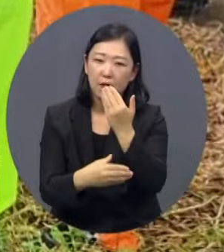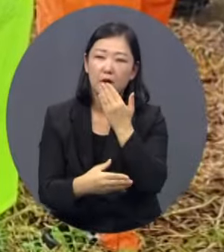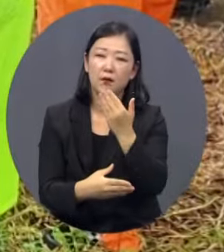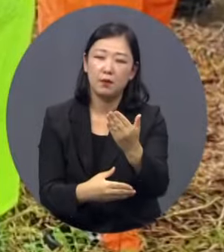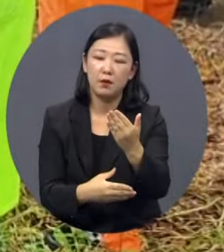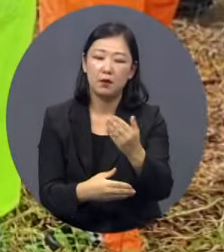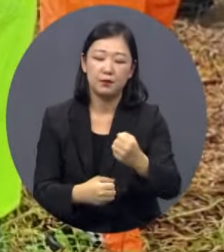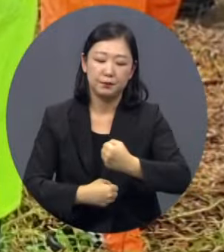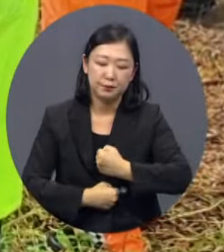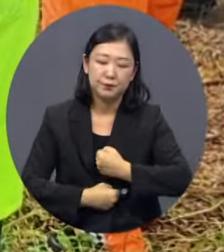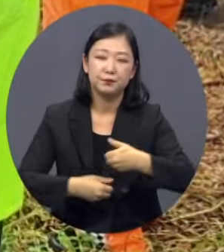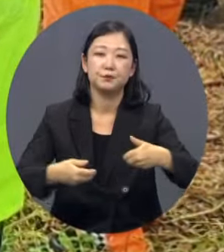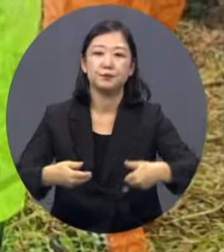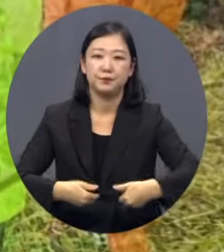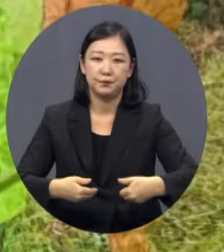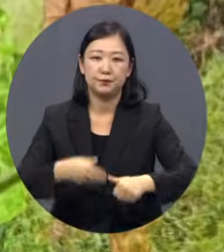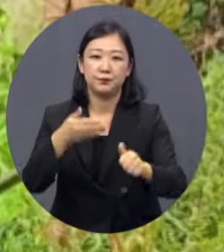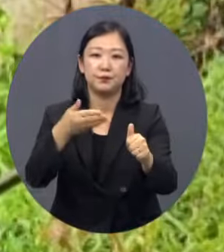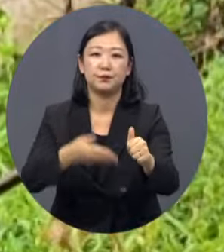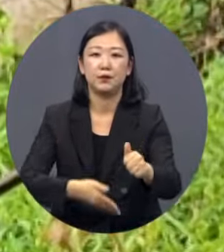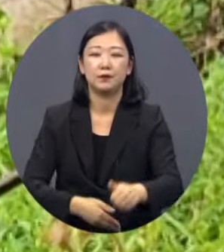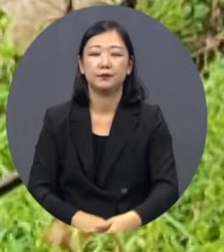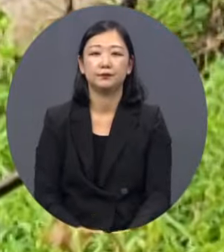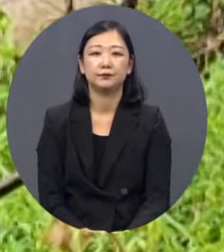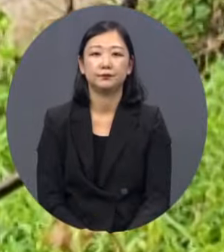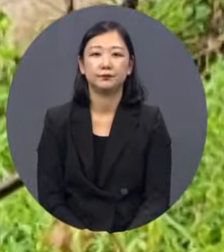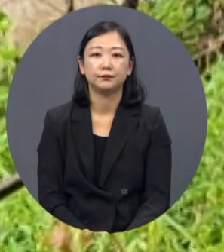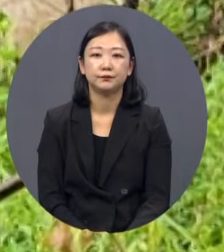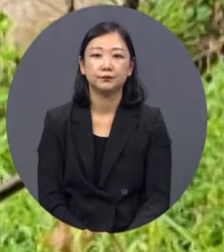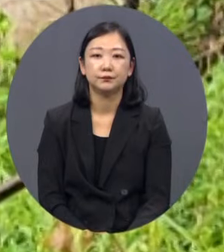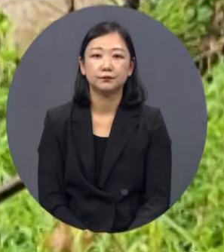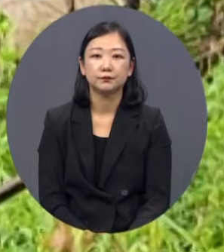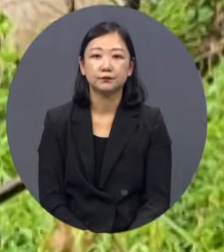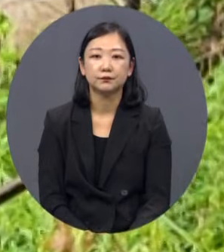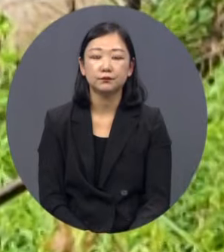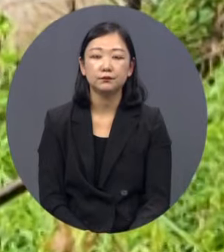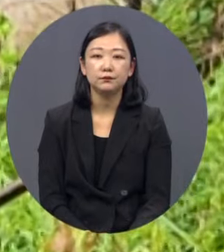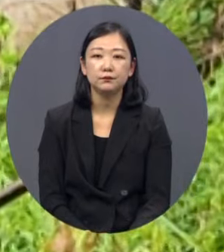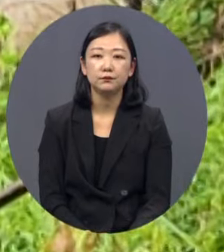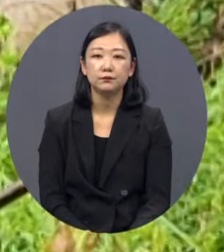수 있다며 주의를 당부했습니다. MBC 뉴스 김항섭입니다.